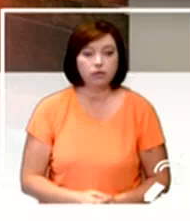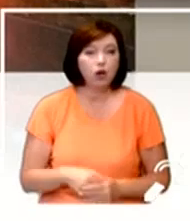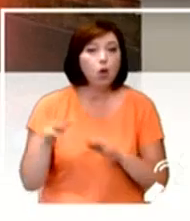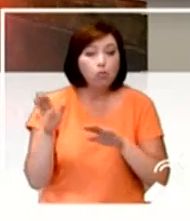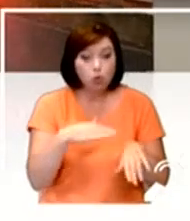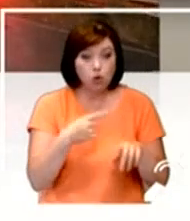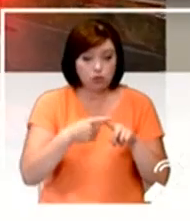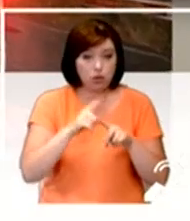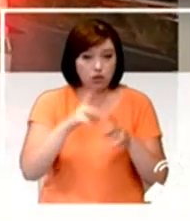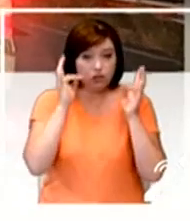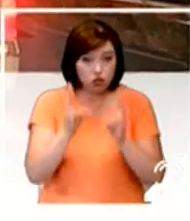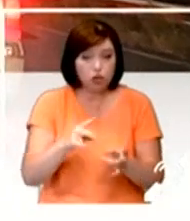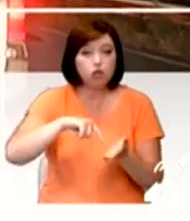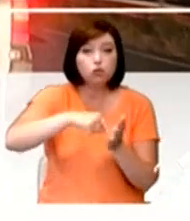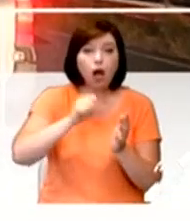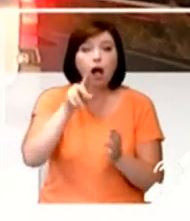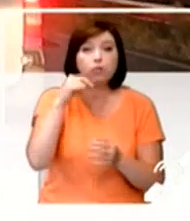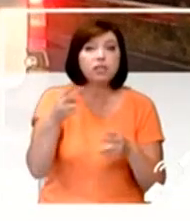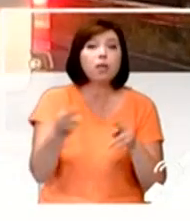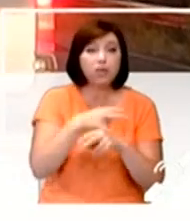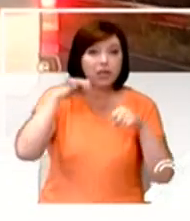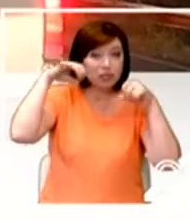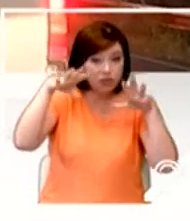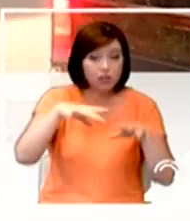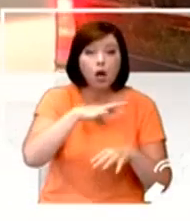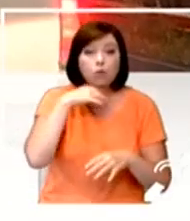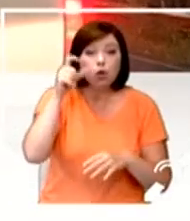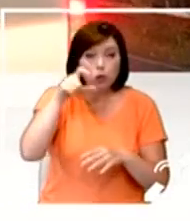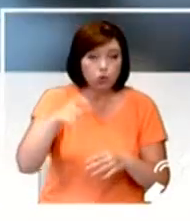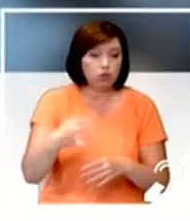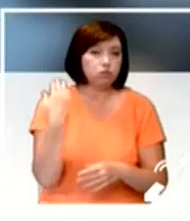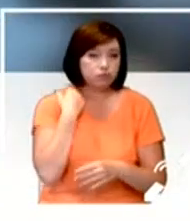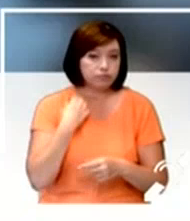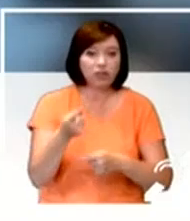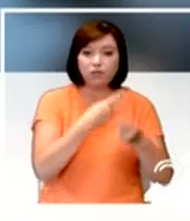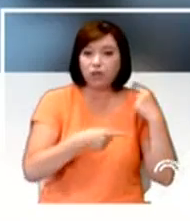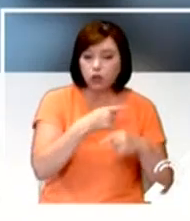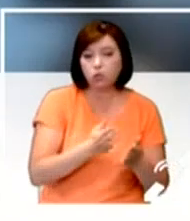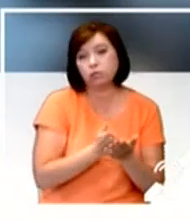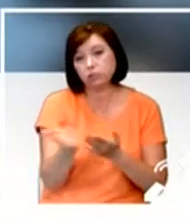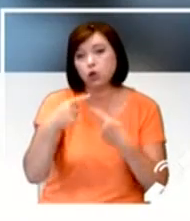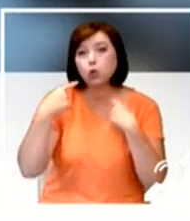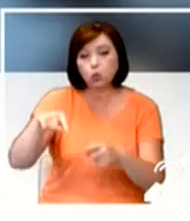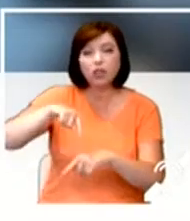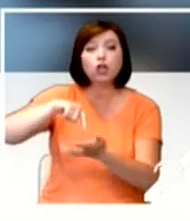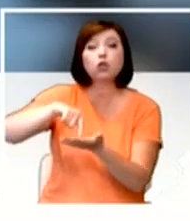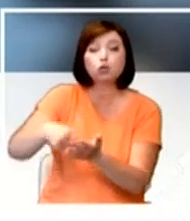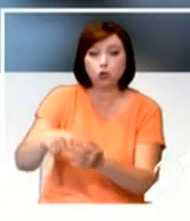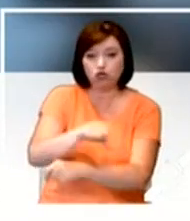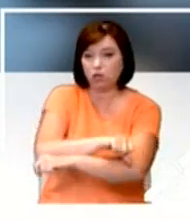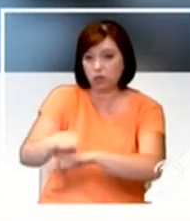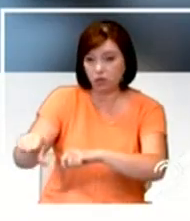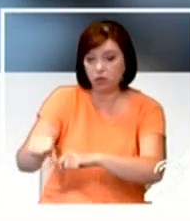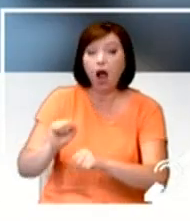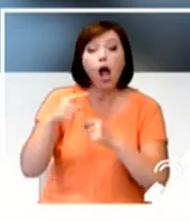După ce avaria a lăsat punctul Leușeni-Albița fără curent, unii călători au făcut cale întoarse și s-au îndreptat spre alte puncte de traversare a